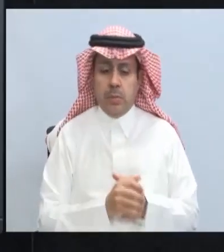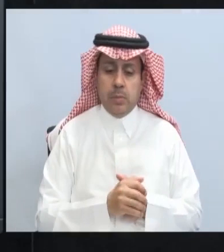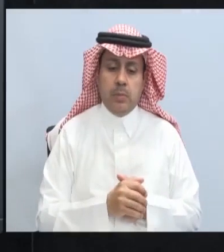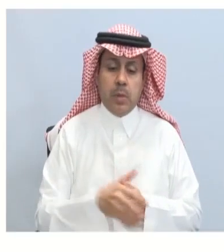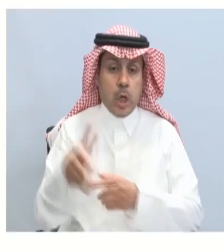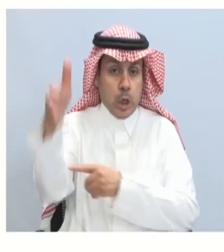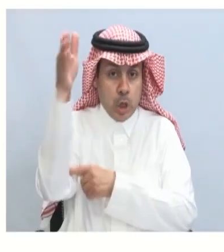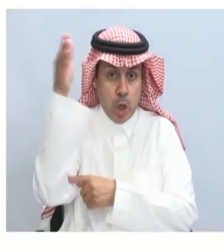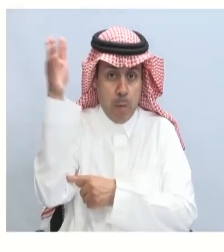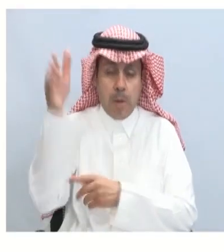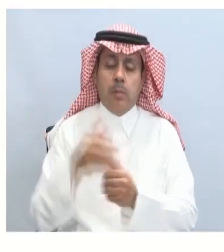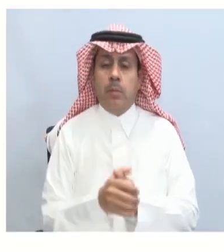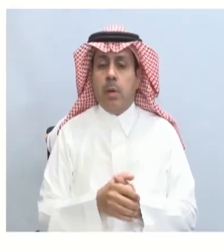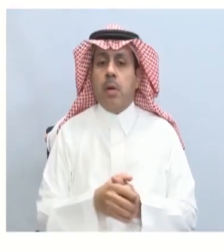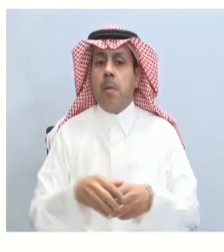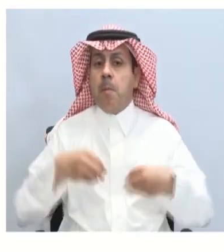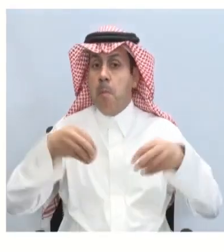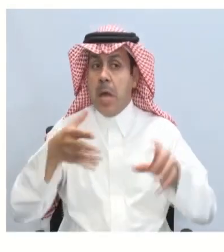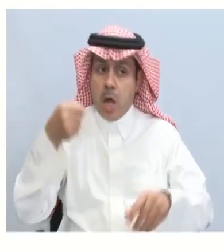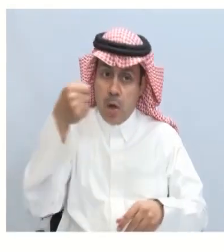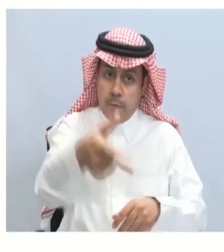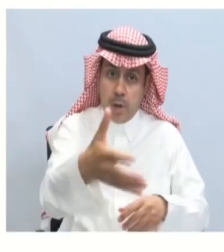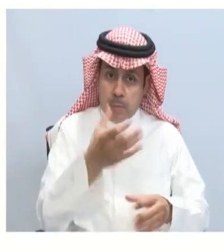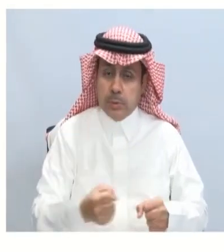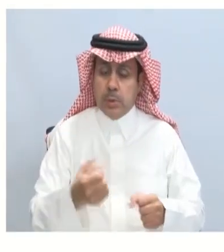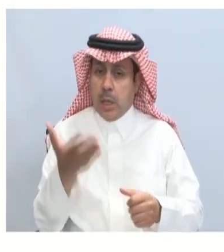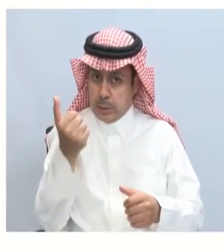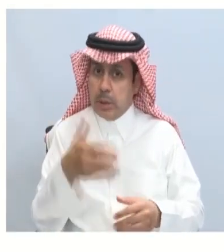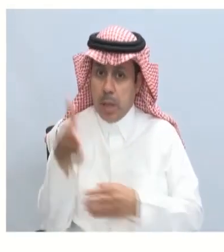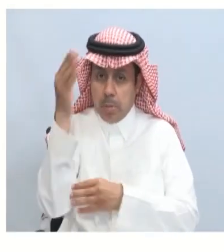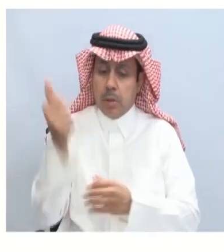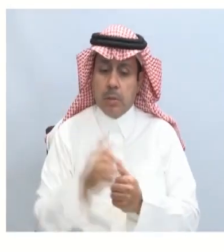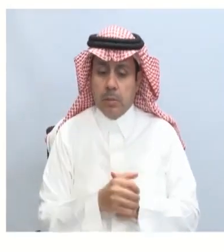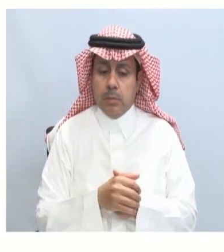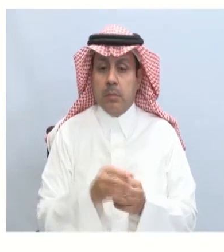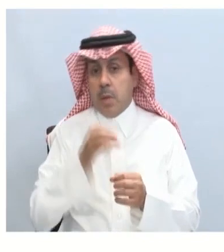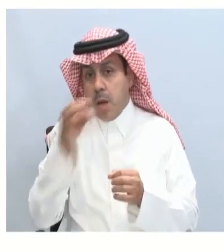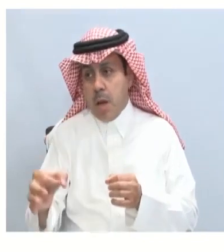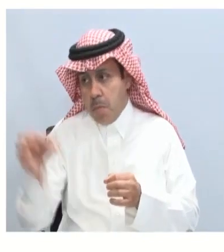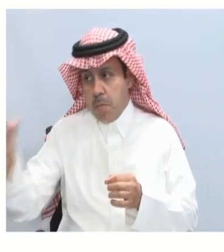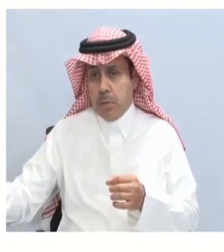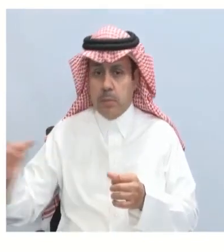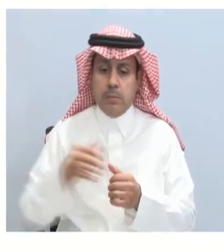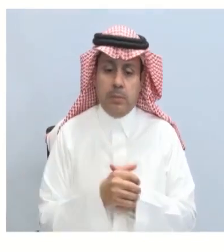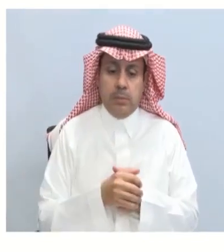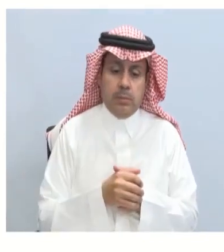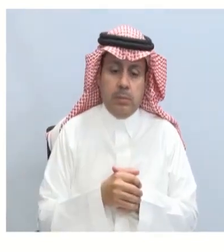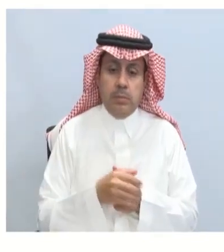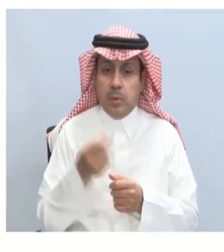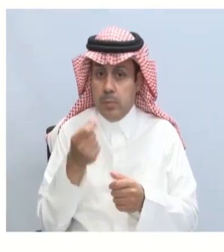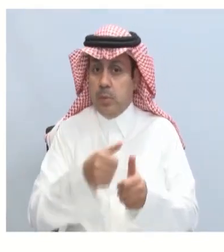هنا الابل كيف يكون قبض هذه الابل يكون بنقلها من مكانها ثم ناتي ال